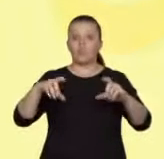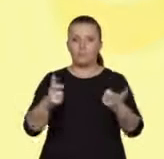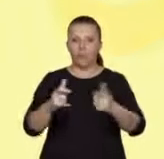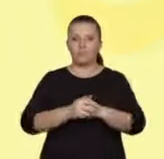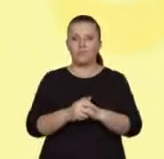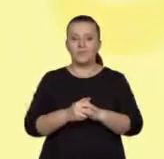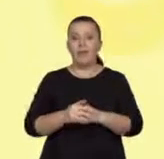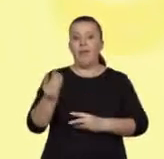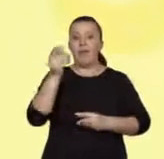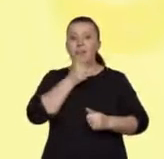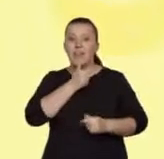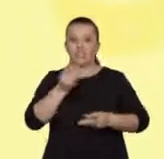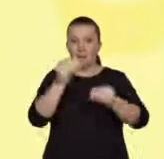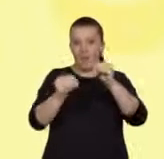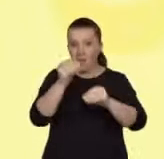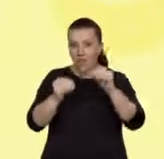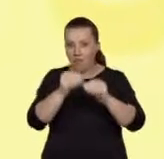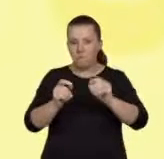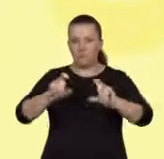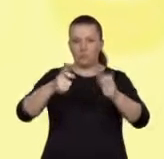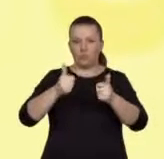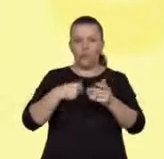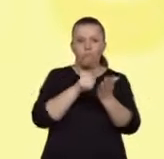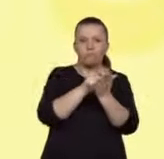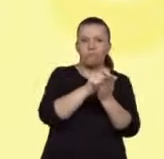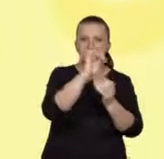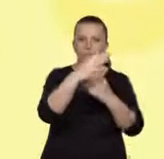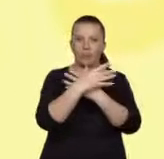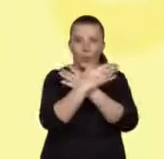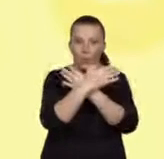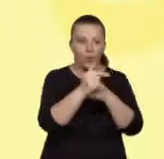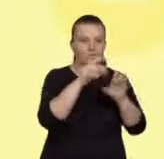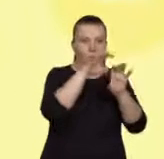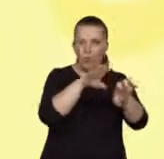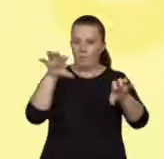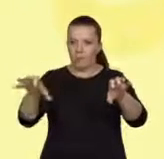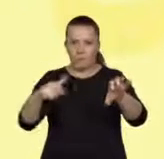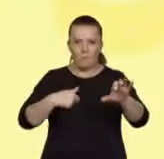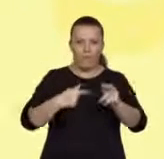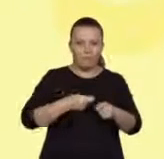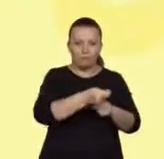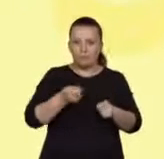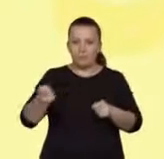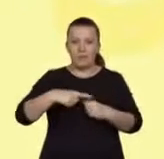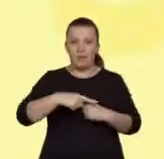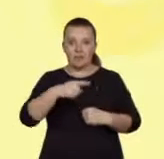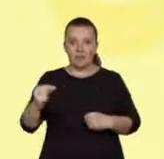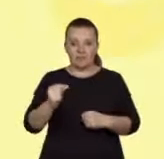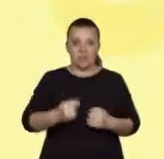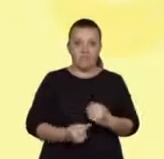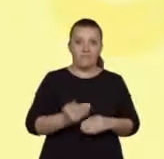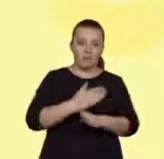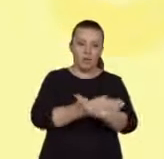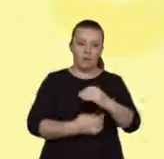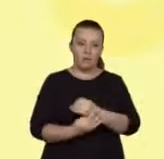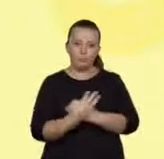przedstawione wyniki eksperymentu polegającego na karmieniu larw motyla Junonia coenia liśćmi babki lancetowatej uprawianej w